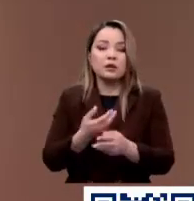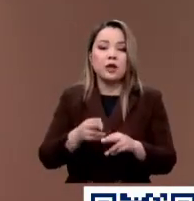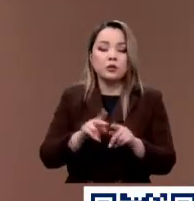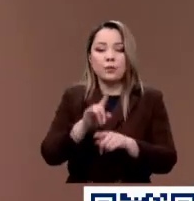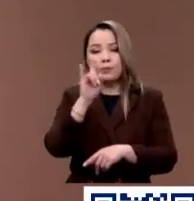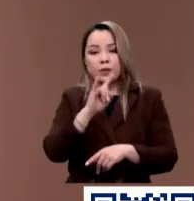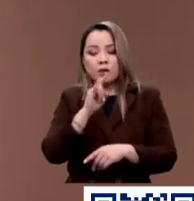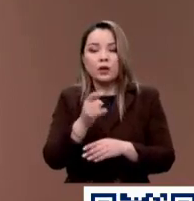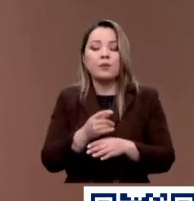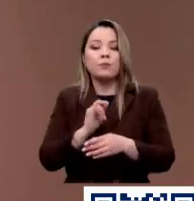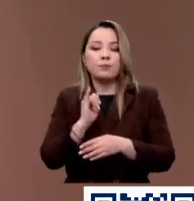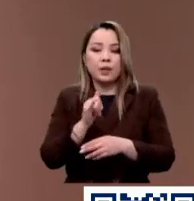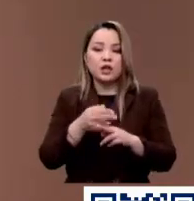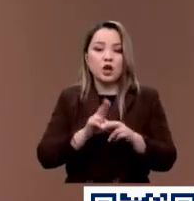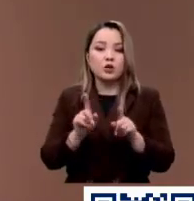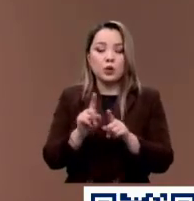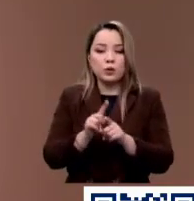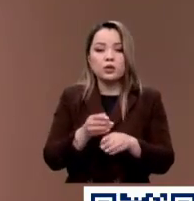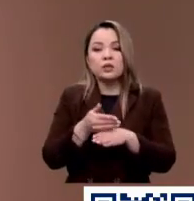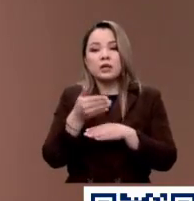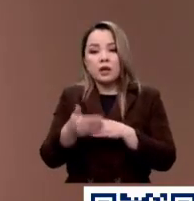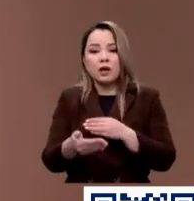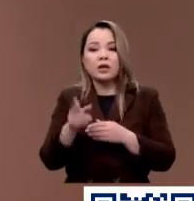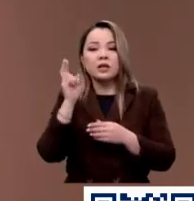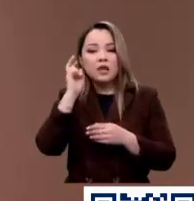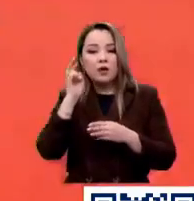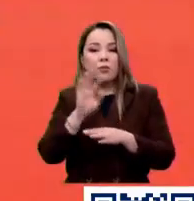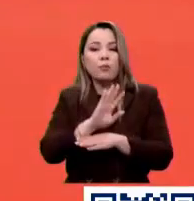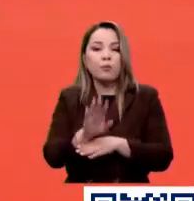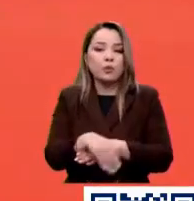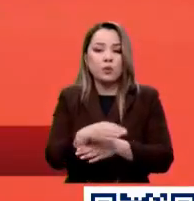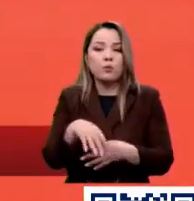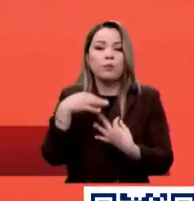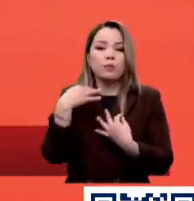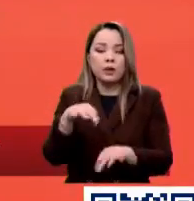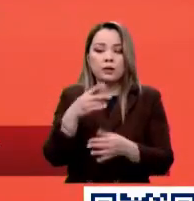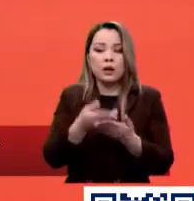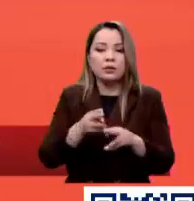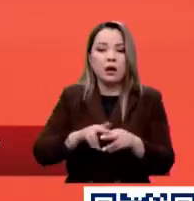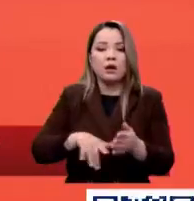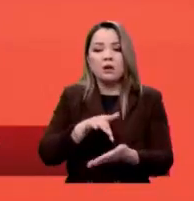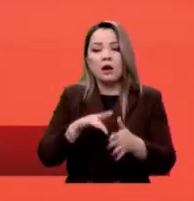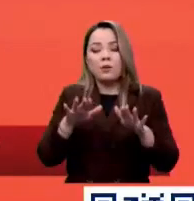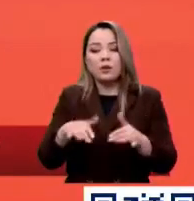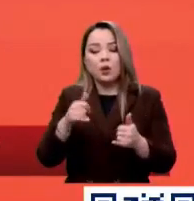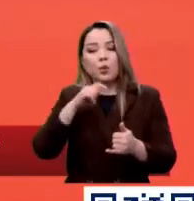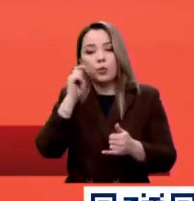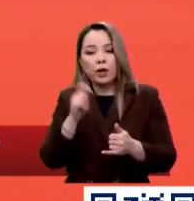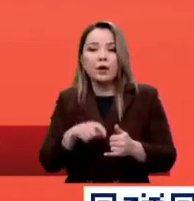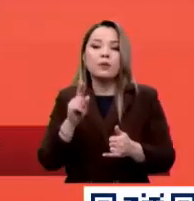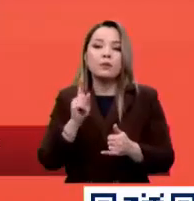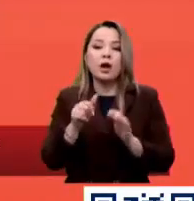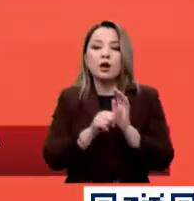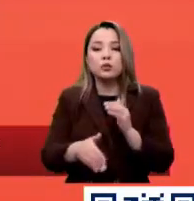бекеттеріне бензин кеш жеткізіліп жатыр. Киев қазір бос қалғандай. Жалпы Украинадағы елшілікте ресми түрде